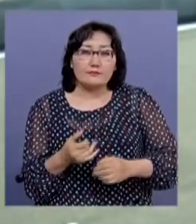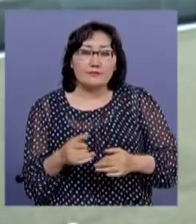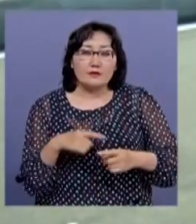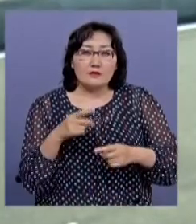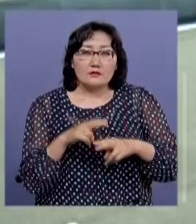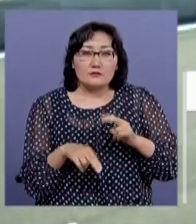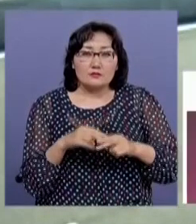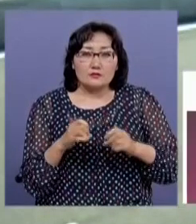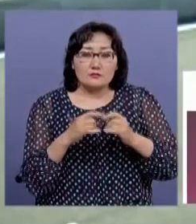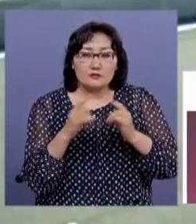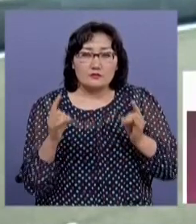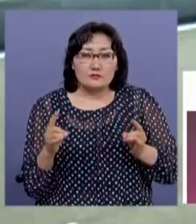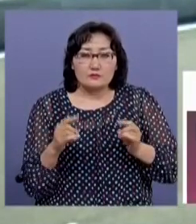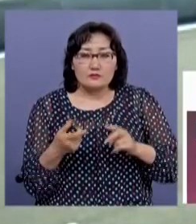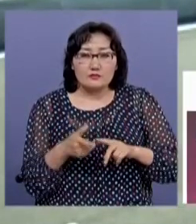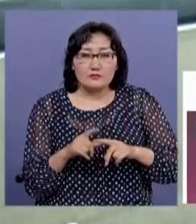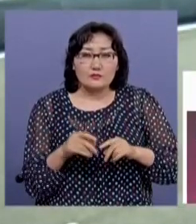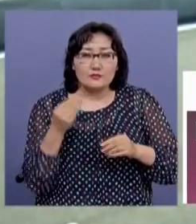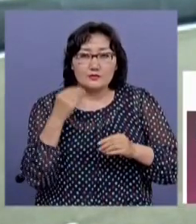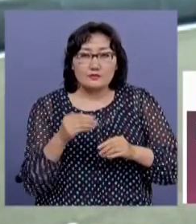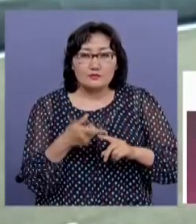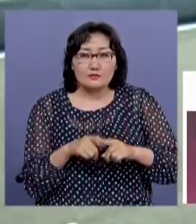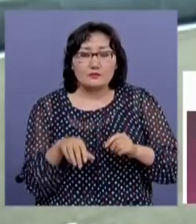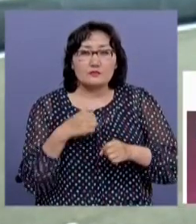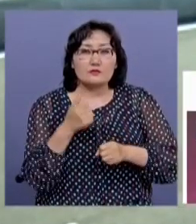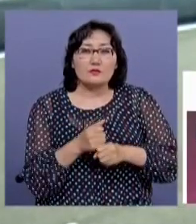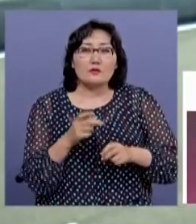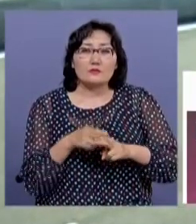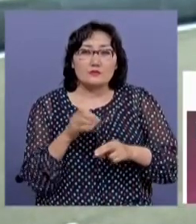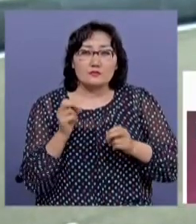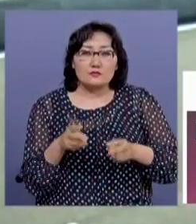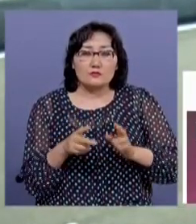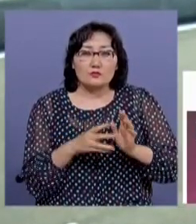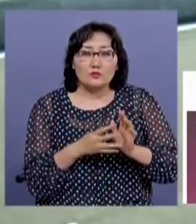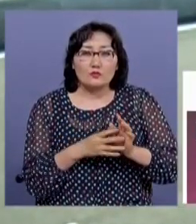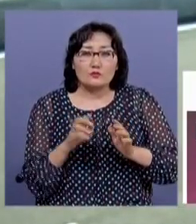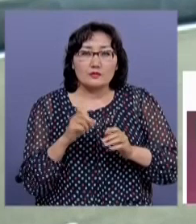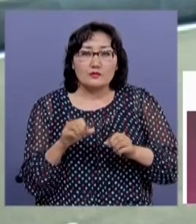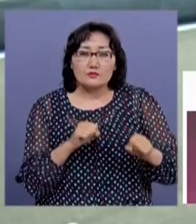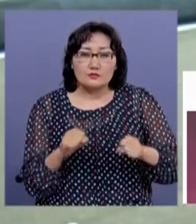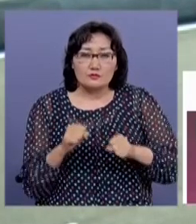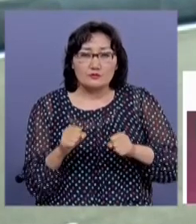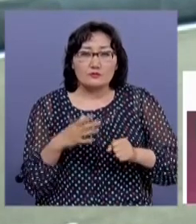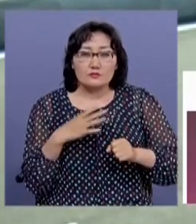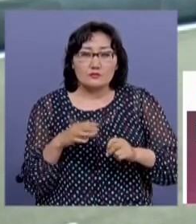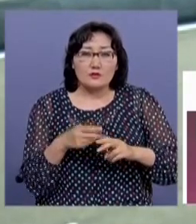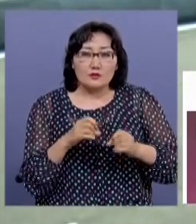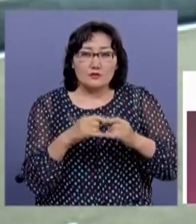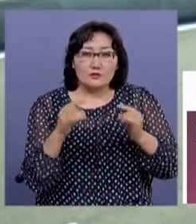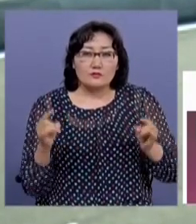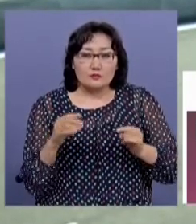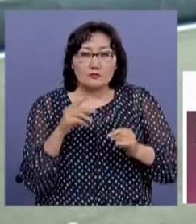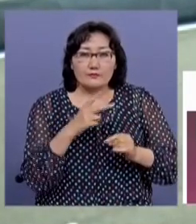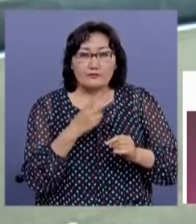Конструкция моста. Эстакаданың құрылысы өте сапалы және ең бастысы қауіпсіз. 9 балдық жер сілкінісіне дейін төтеп береді. Көпірге итальяндық